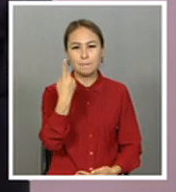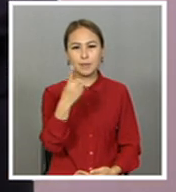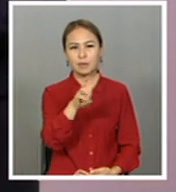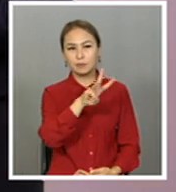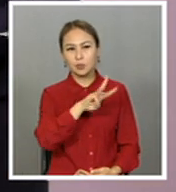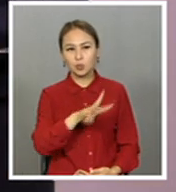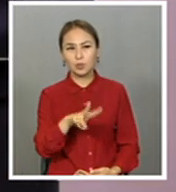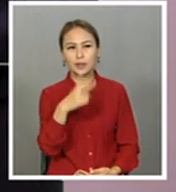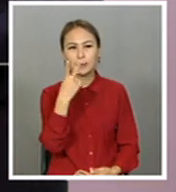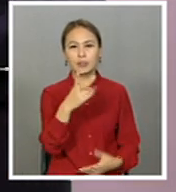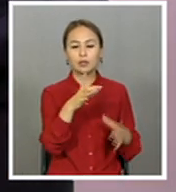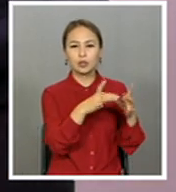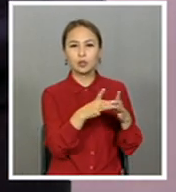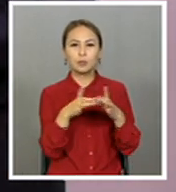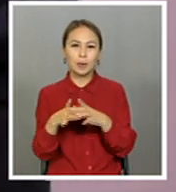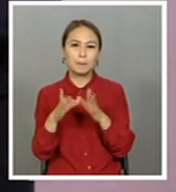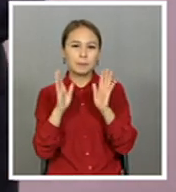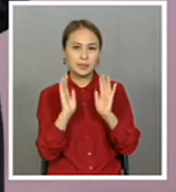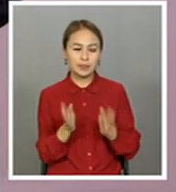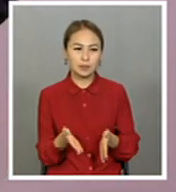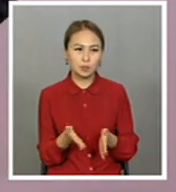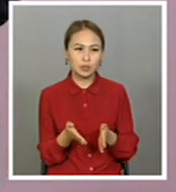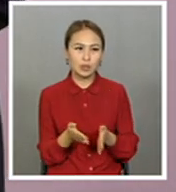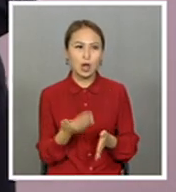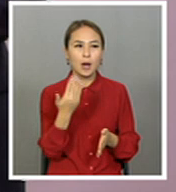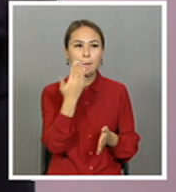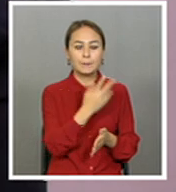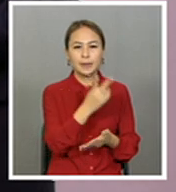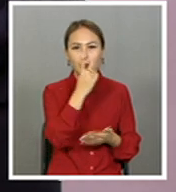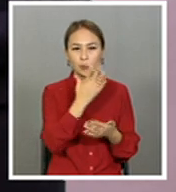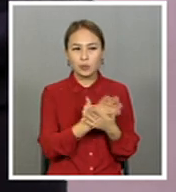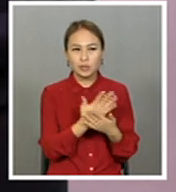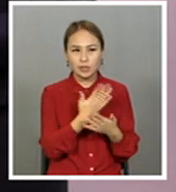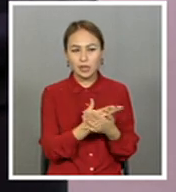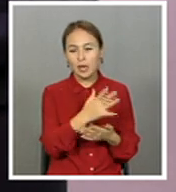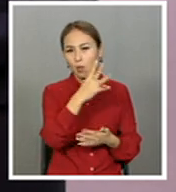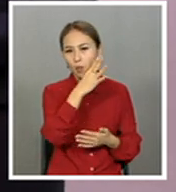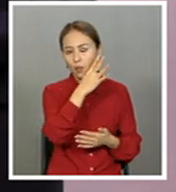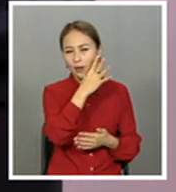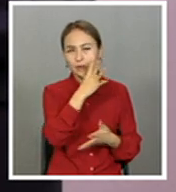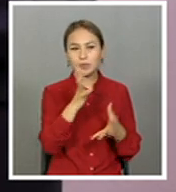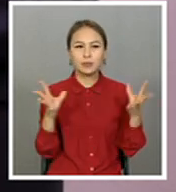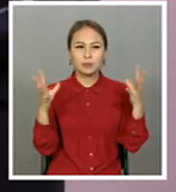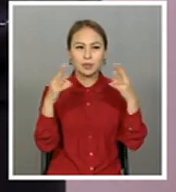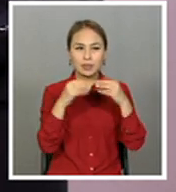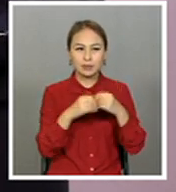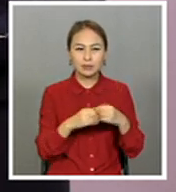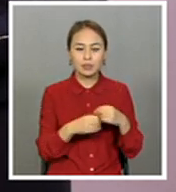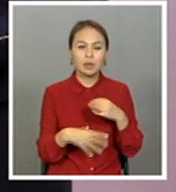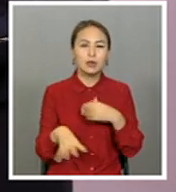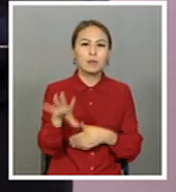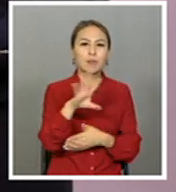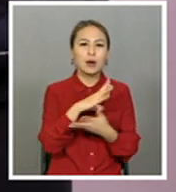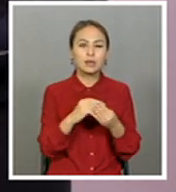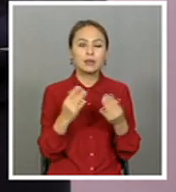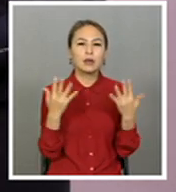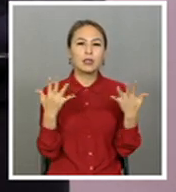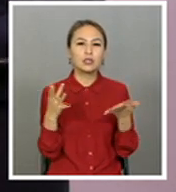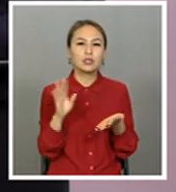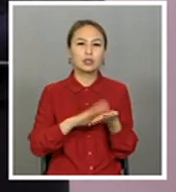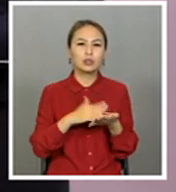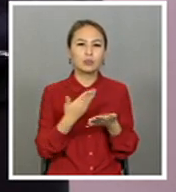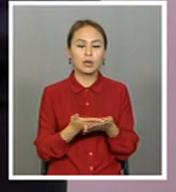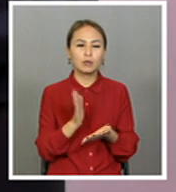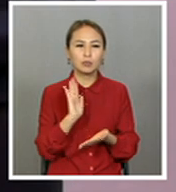2 құймақ пісіретін болса, мына көрсетілген уақыт бірлігінде барлығы қанша құймақ